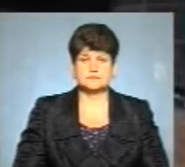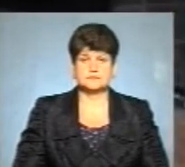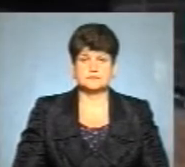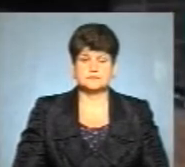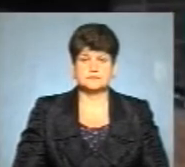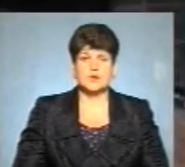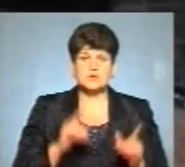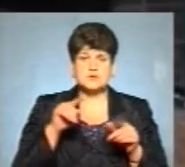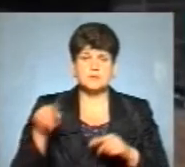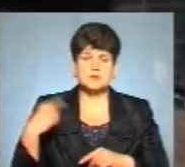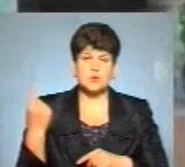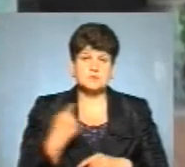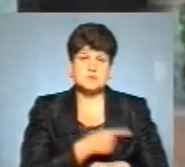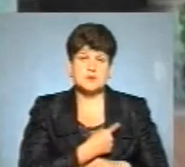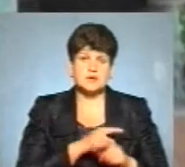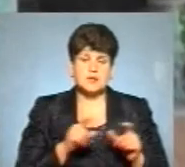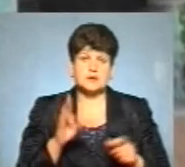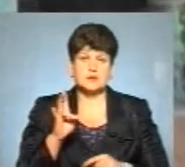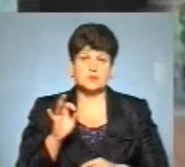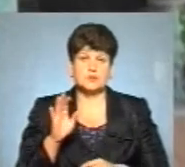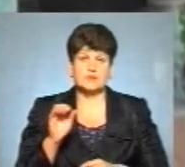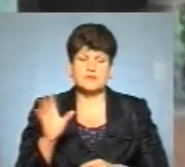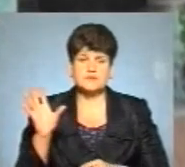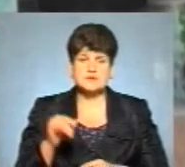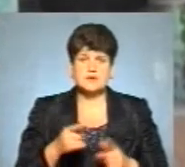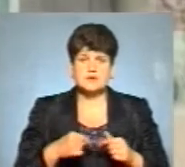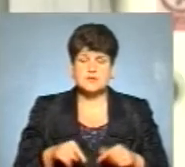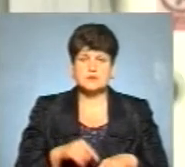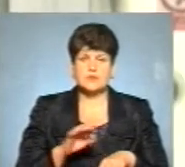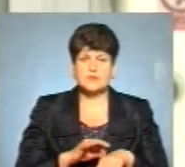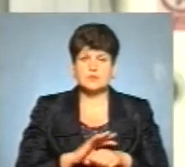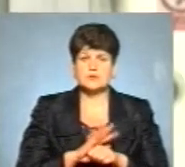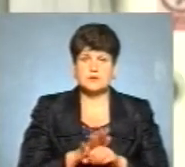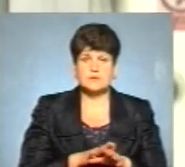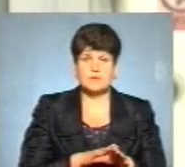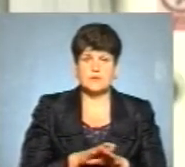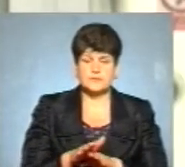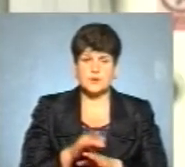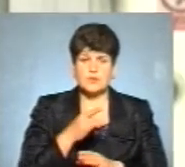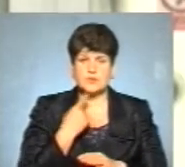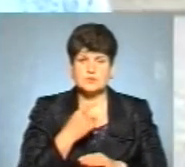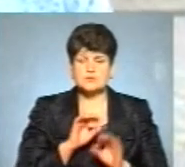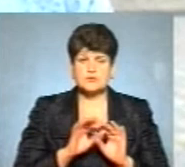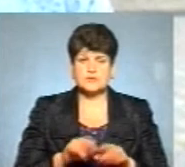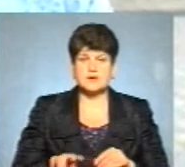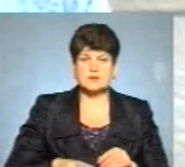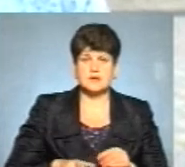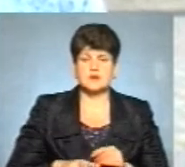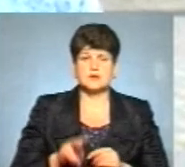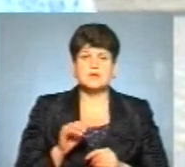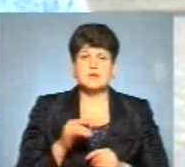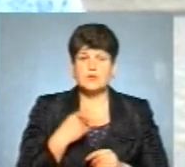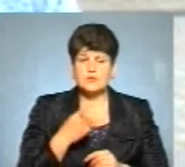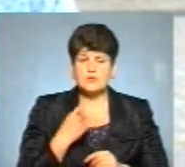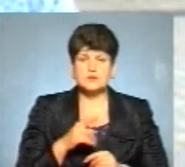У Закарпатській обласній лікарні імені Новака все відділення із хворими на COVID-19 заповнене, розповідає директор Юрій Яцина. До